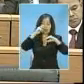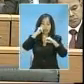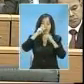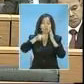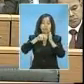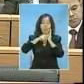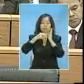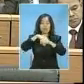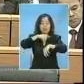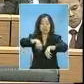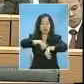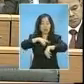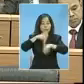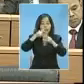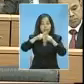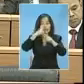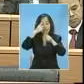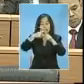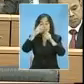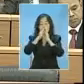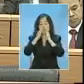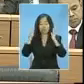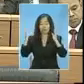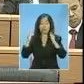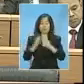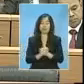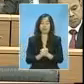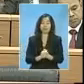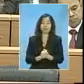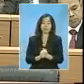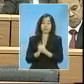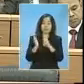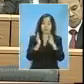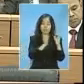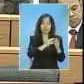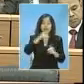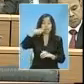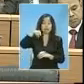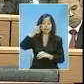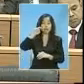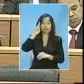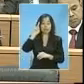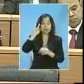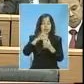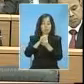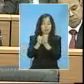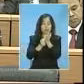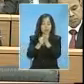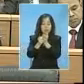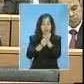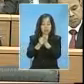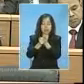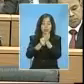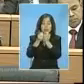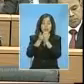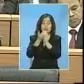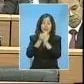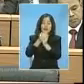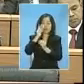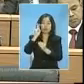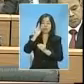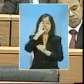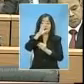เวลามาเป็นเดือนๆส่วนอีกพระราชกำหนดนึงก็คือเรื่องการปรับปรุงการบริหารหนี้เงินกู้ที่กระง